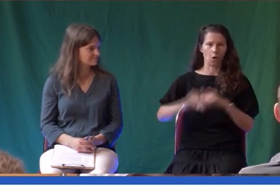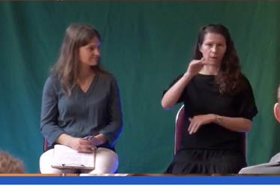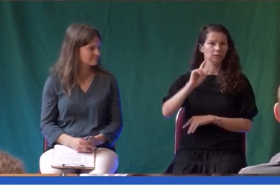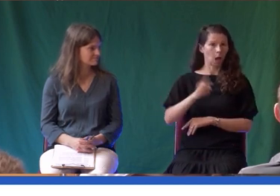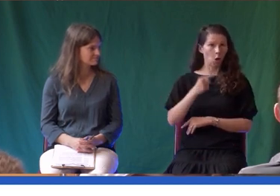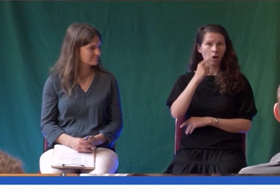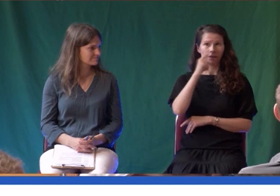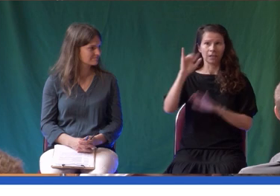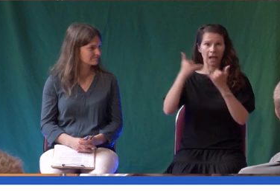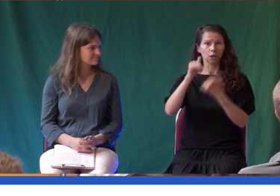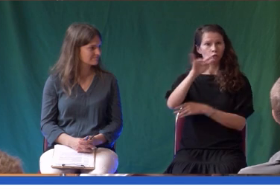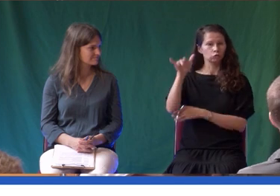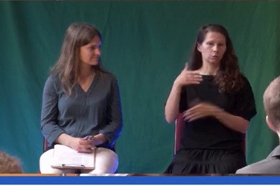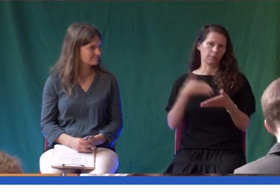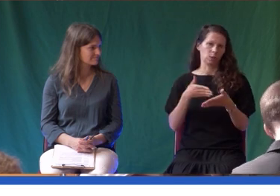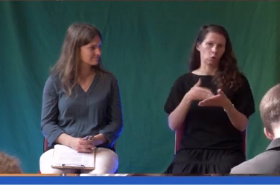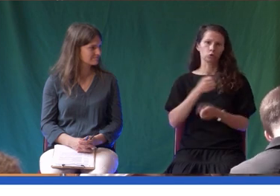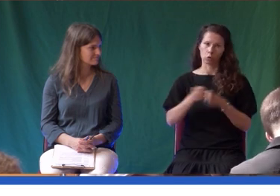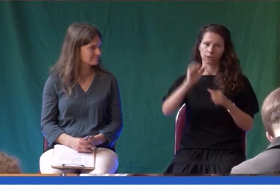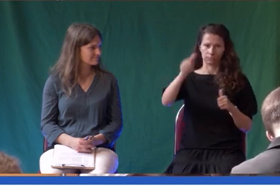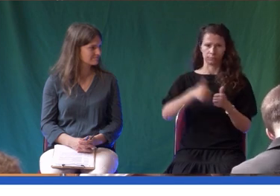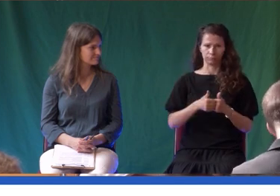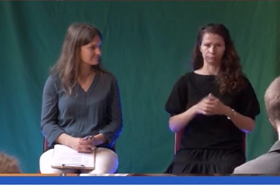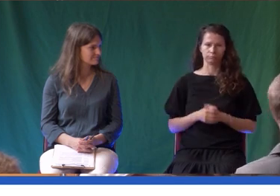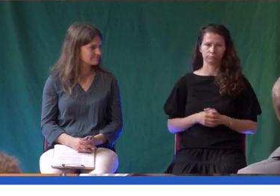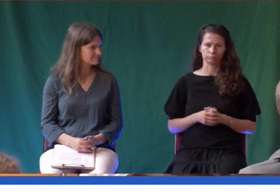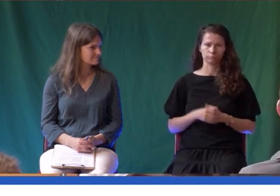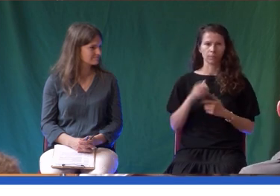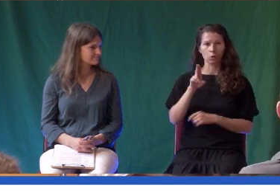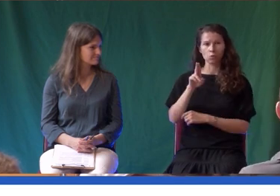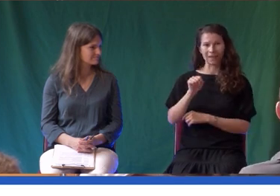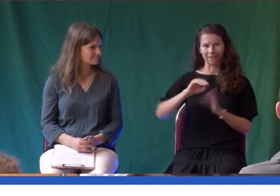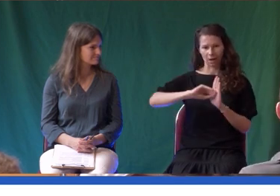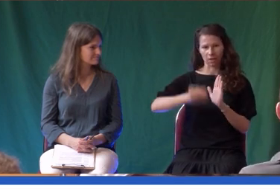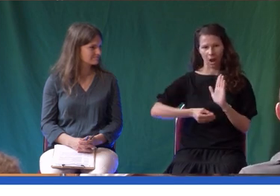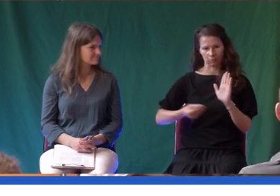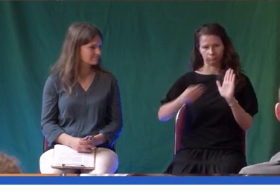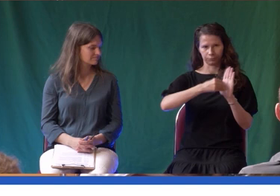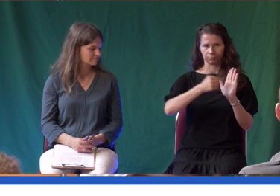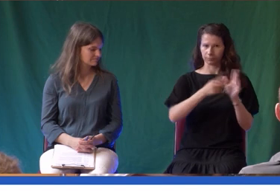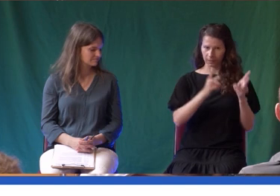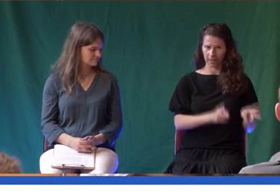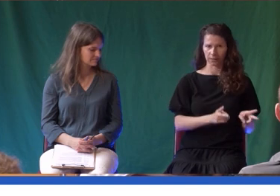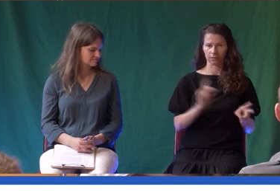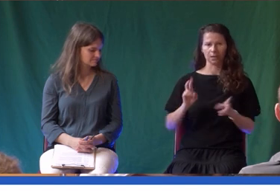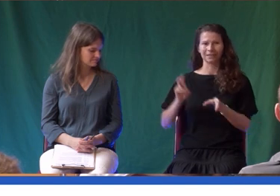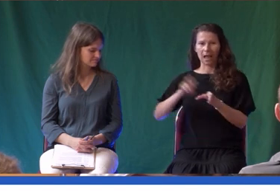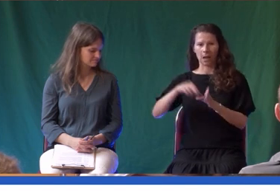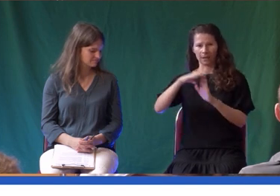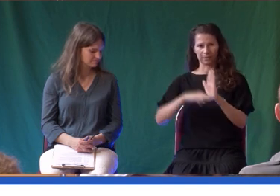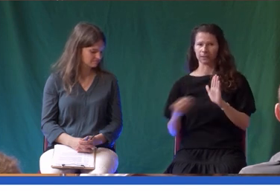Behinderung das Recht steht auch im un-vertrag und im teilhabegesetz